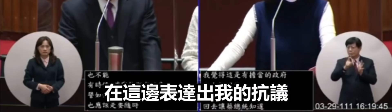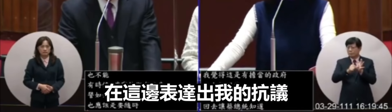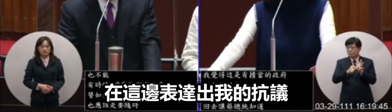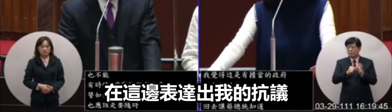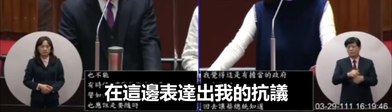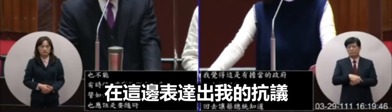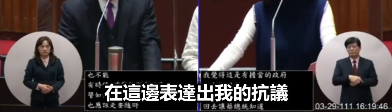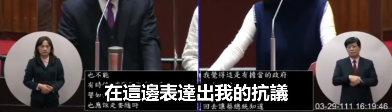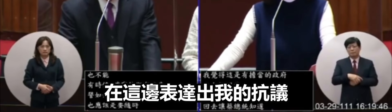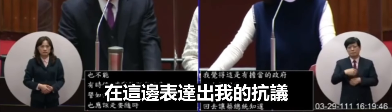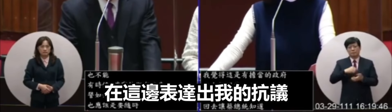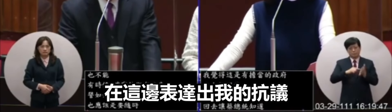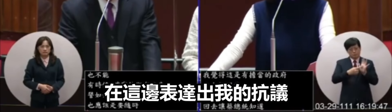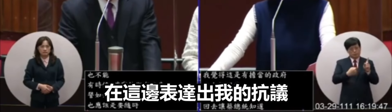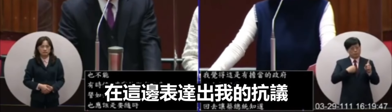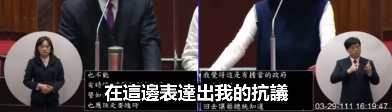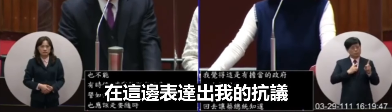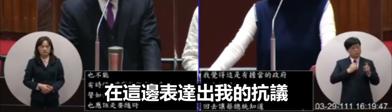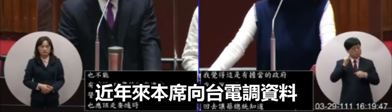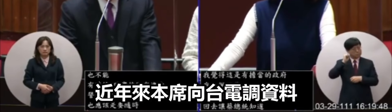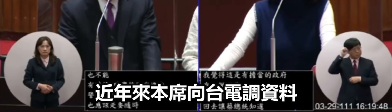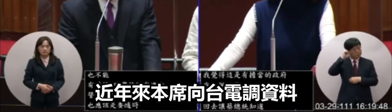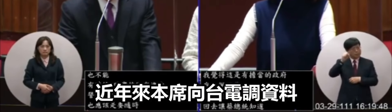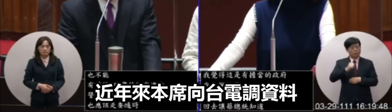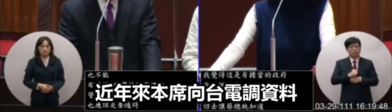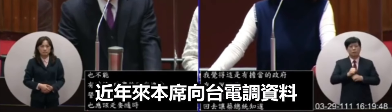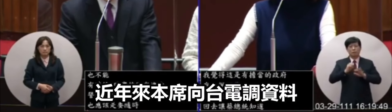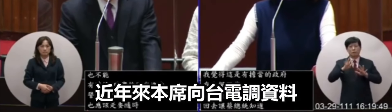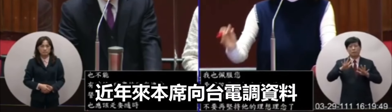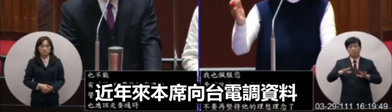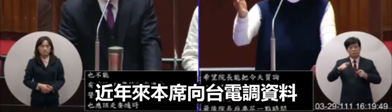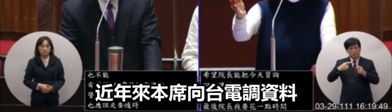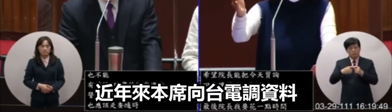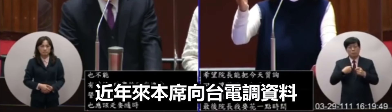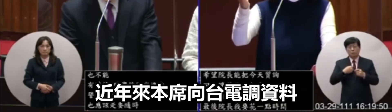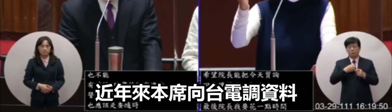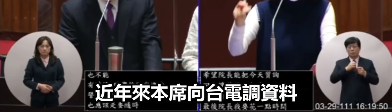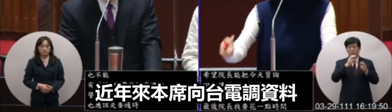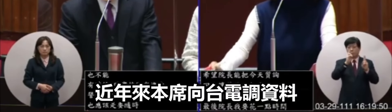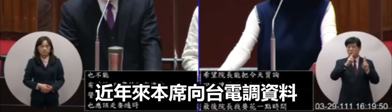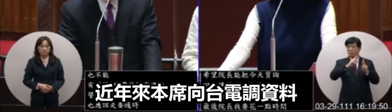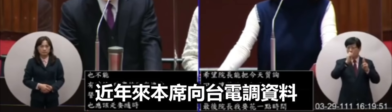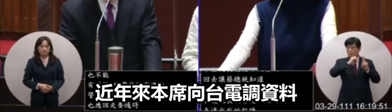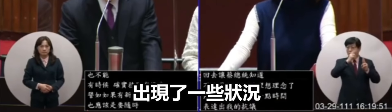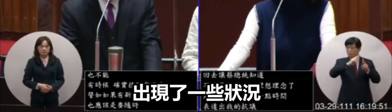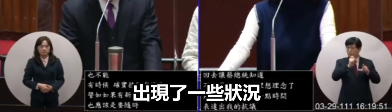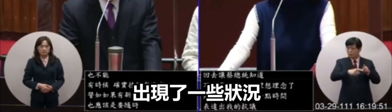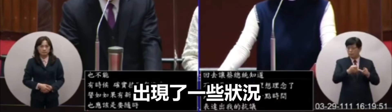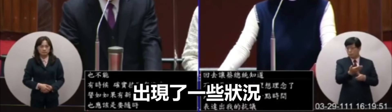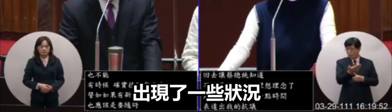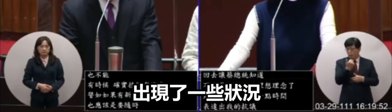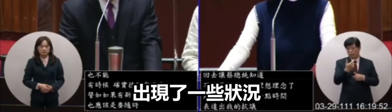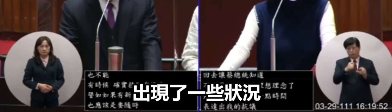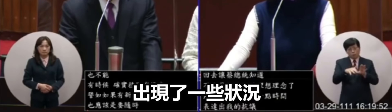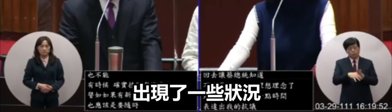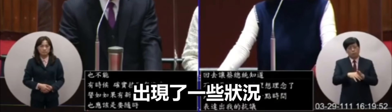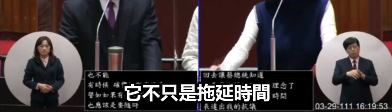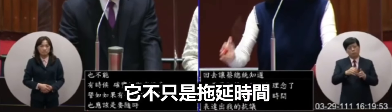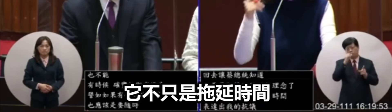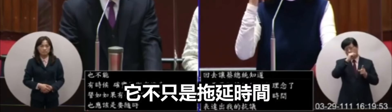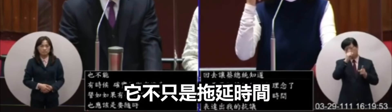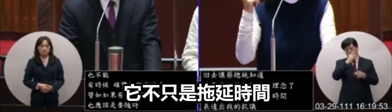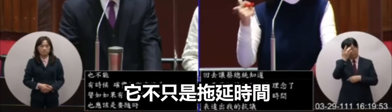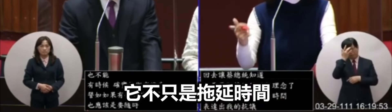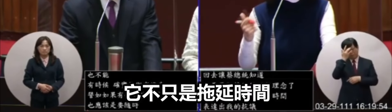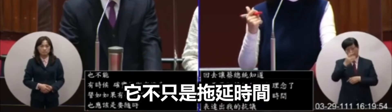在这边表达出我的抗议。近年来呢，本席向台电调资料出现了一些状况，